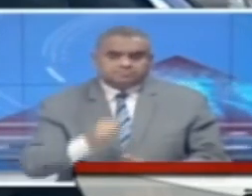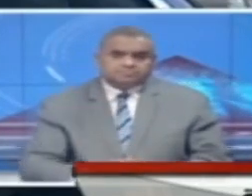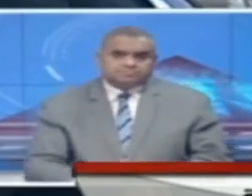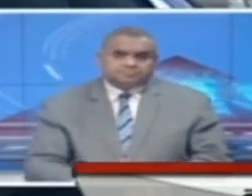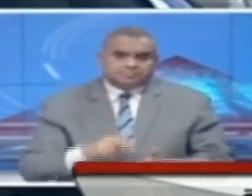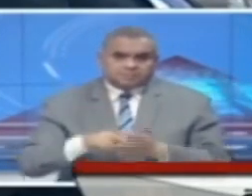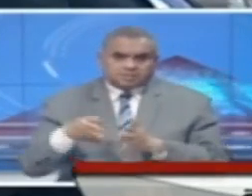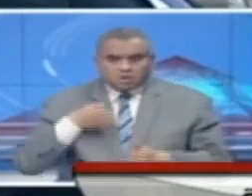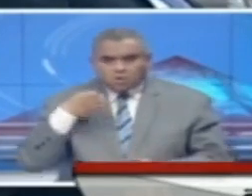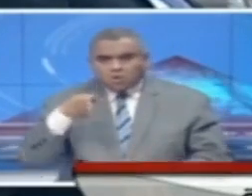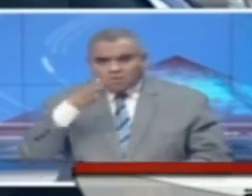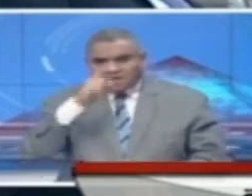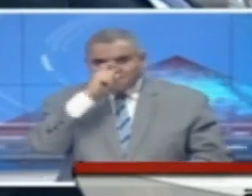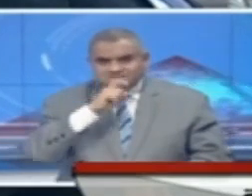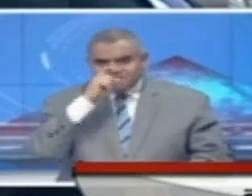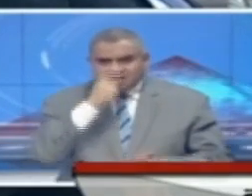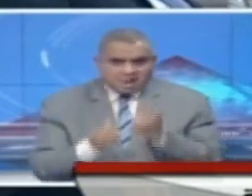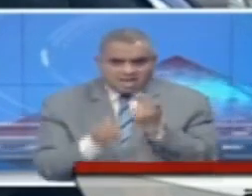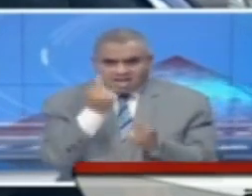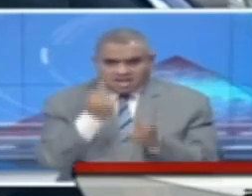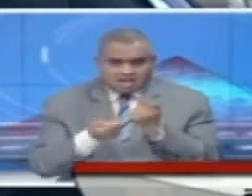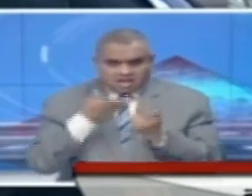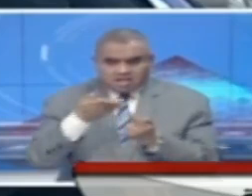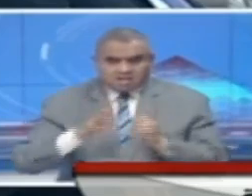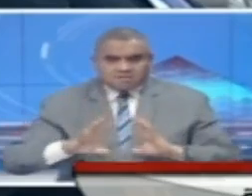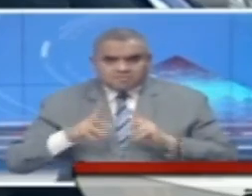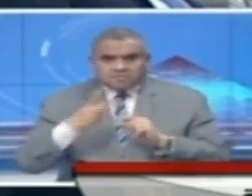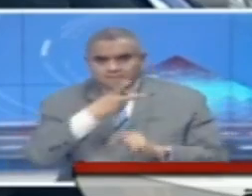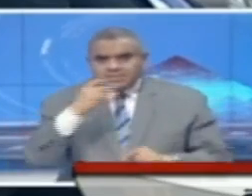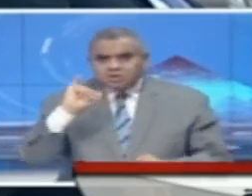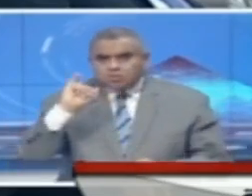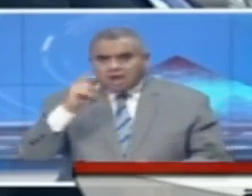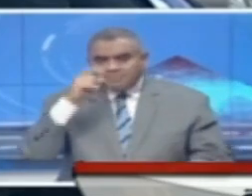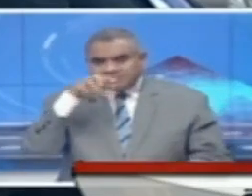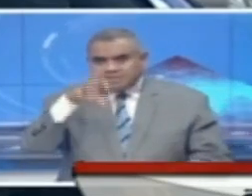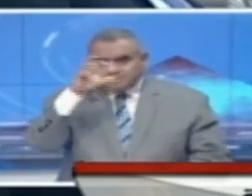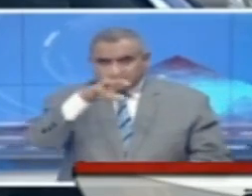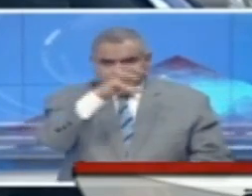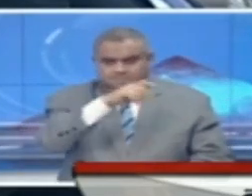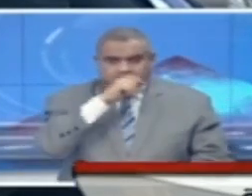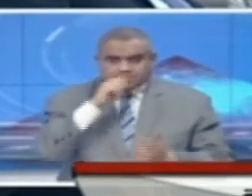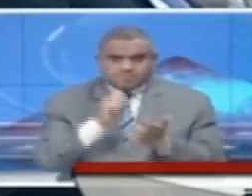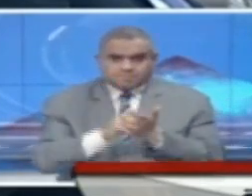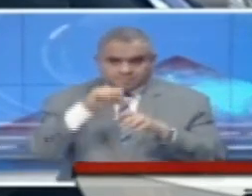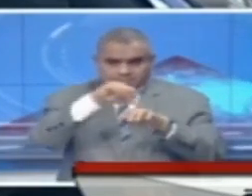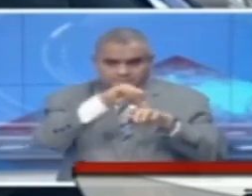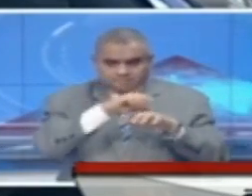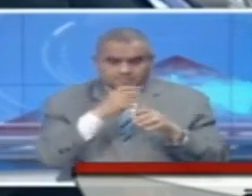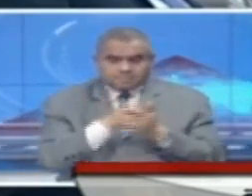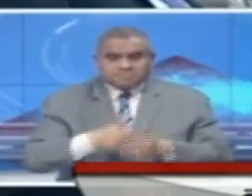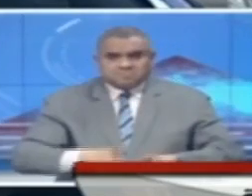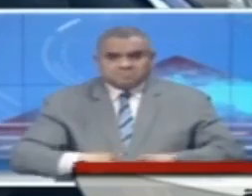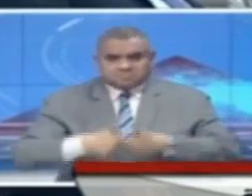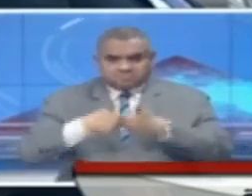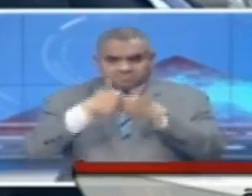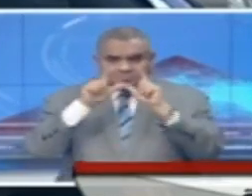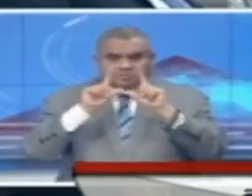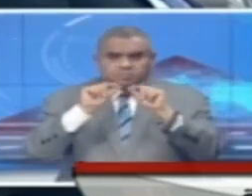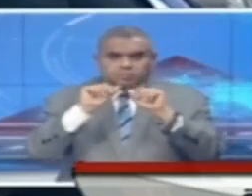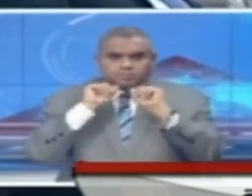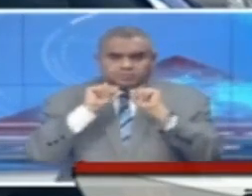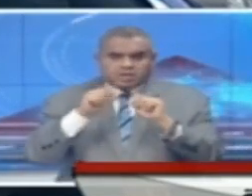ندخل الريف في ال 52 مركز دول، ويكون النتيجة بتاعتهم